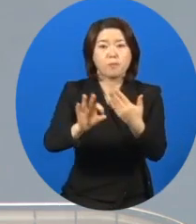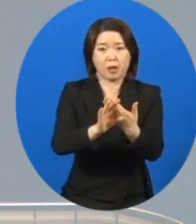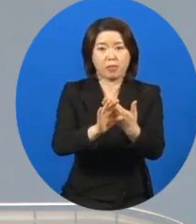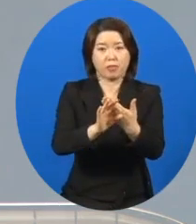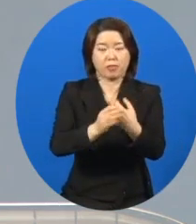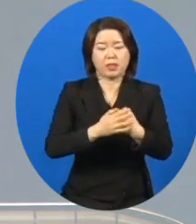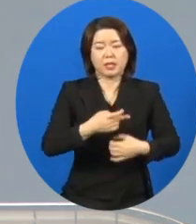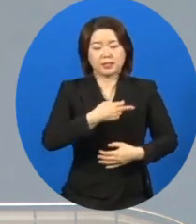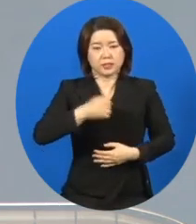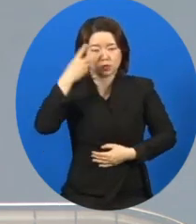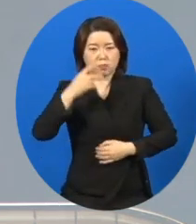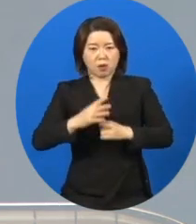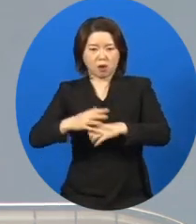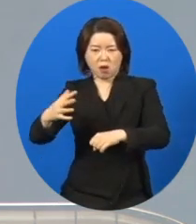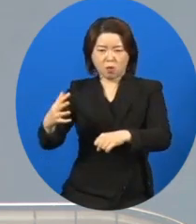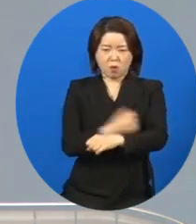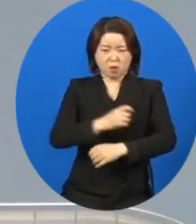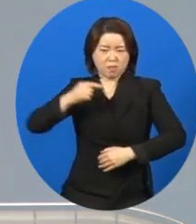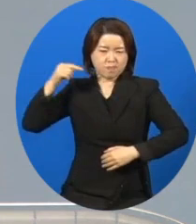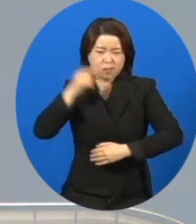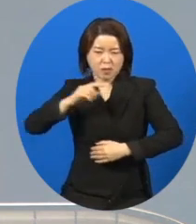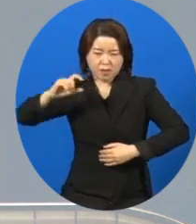사도 바울은 대단히 엄했습니다.